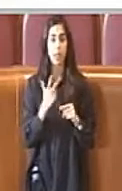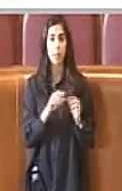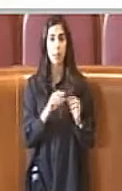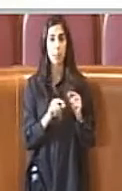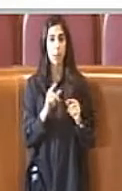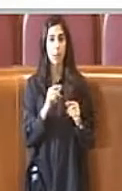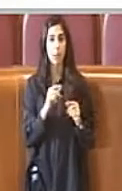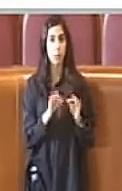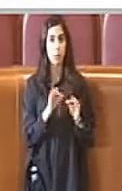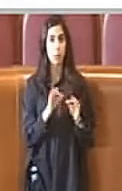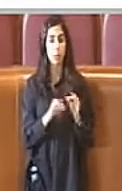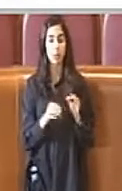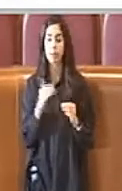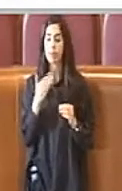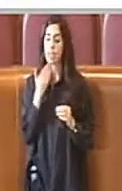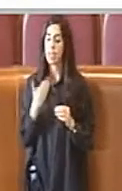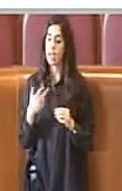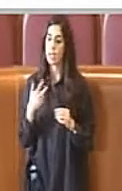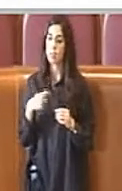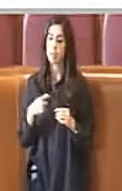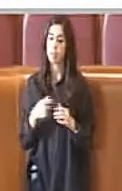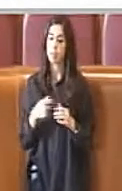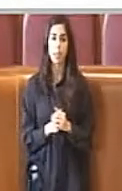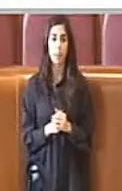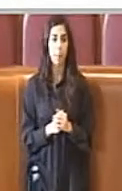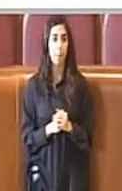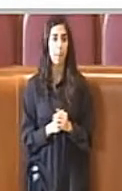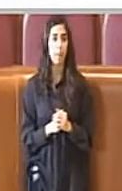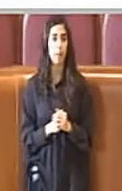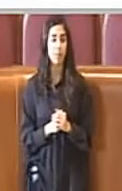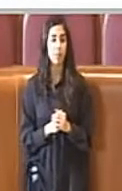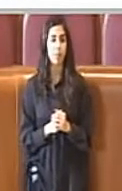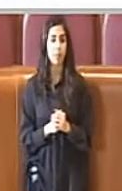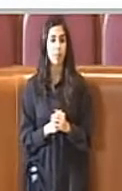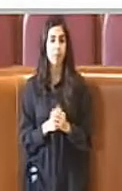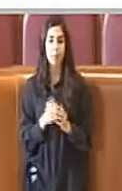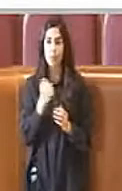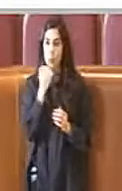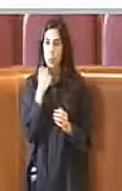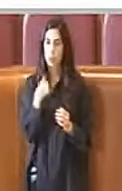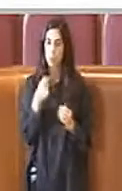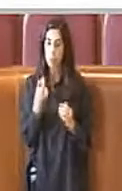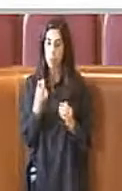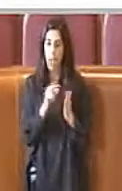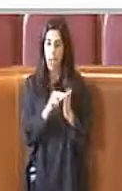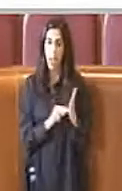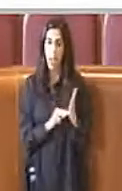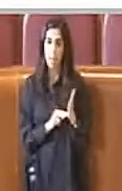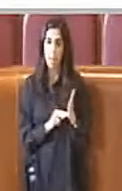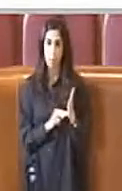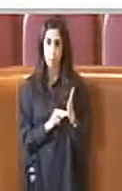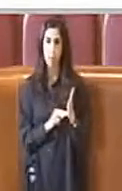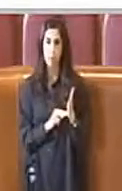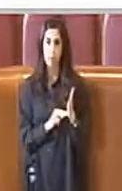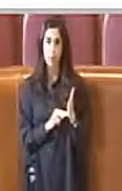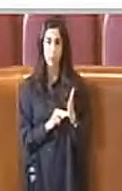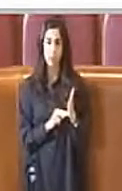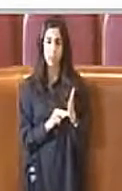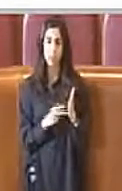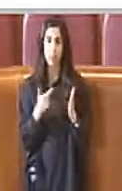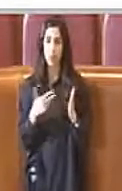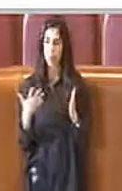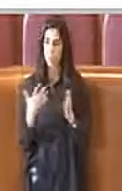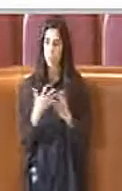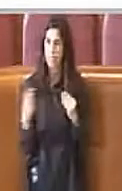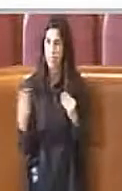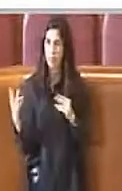grazie presidente mi sono presa degli appunti rispetto ai tanti contributi ricevuti